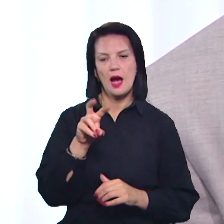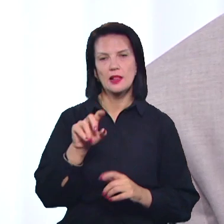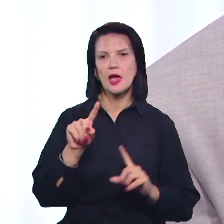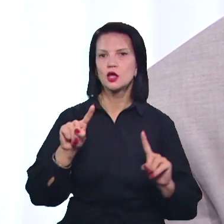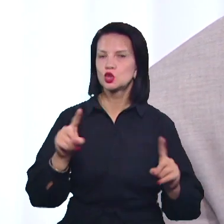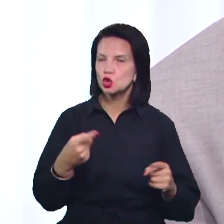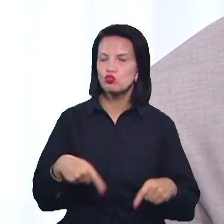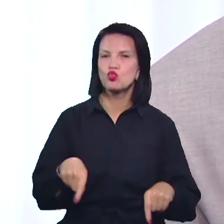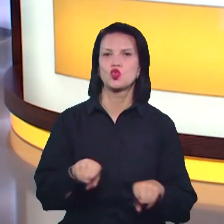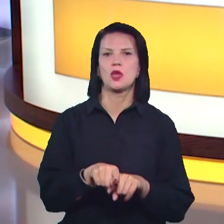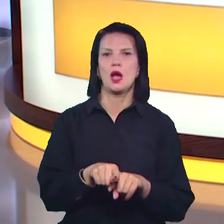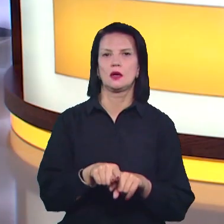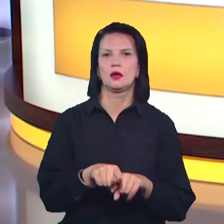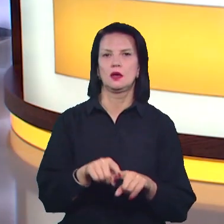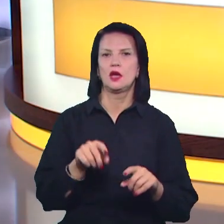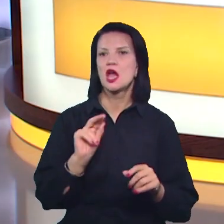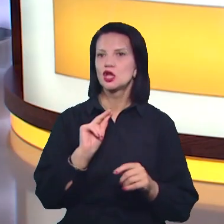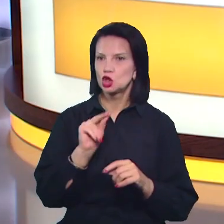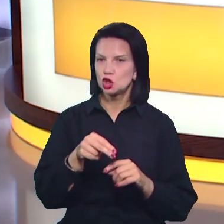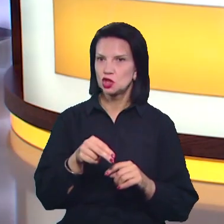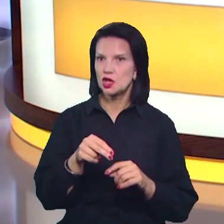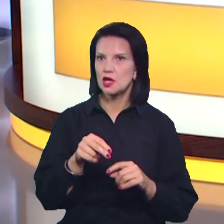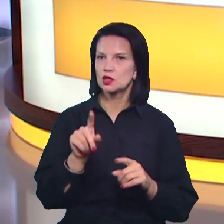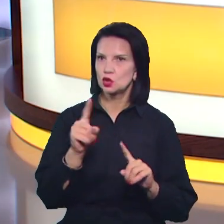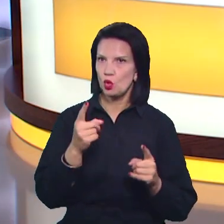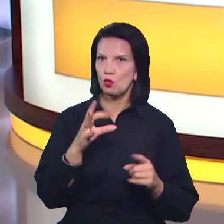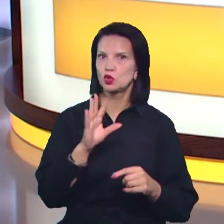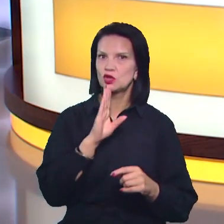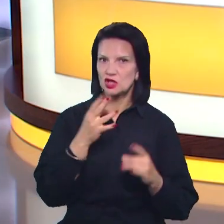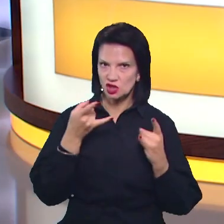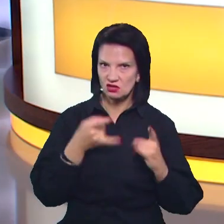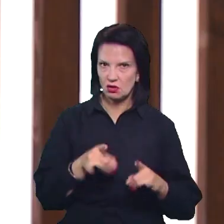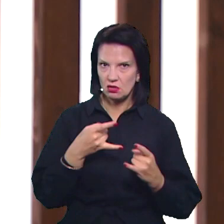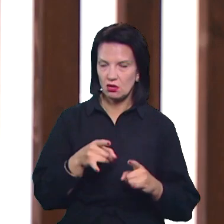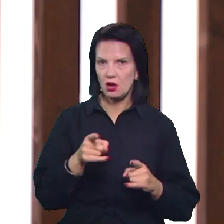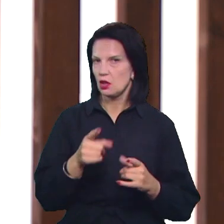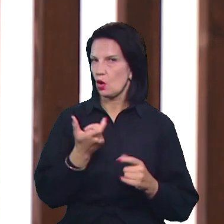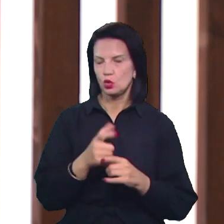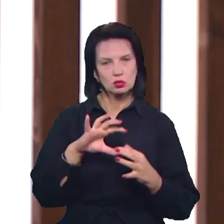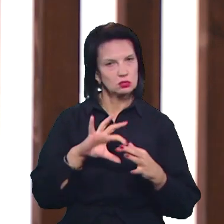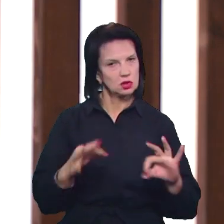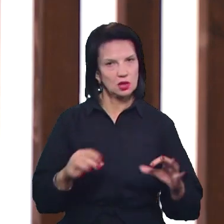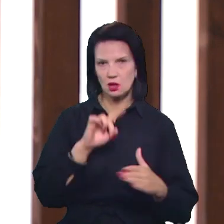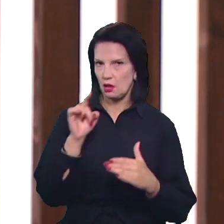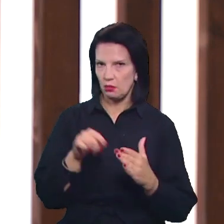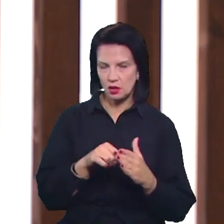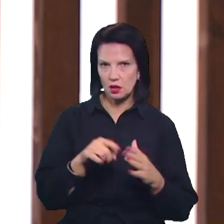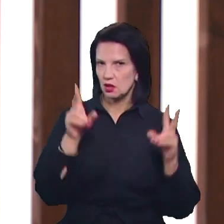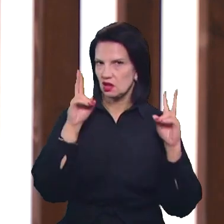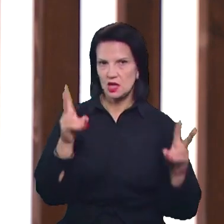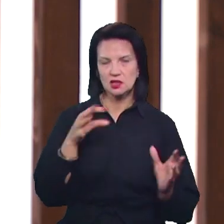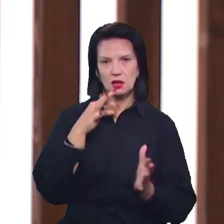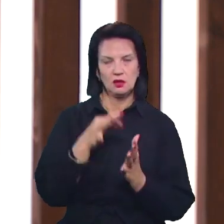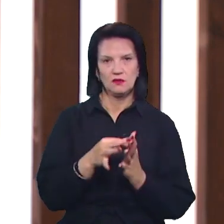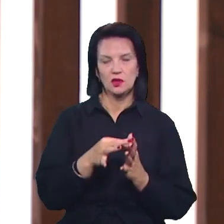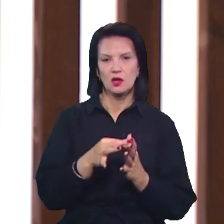молочні залози? Це через дітородну функцію? Чи... Це дуже складне питання. Ми не знаємо відповідь на неї. Тобто достеменно ніхто ще не... Добре,